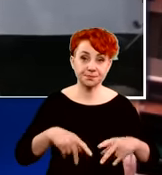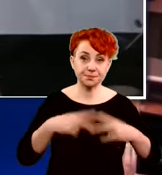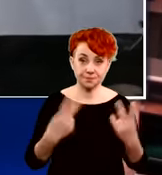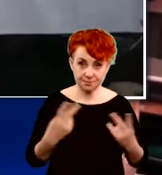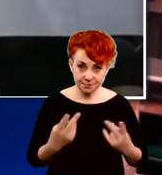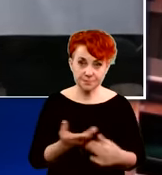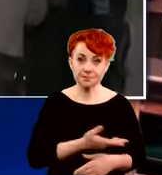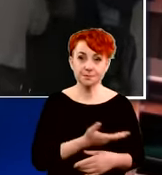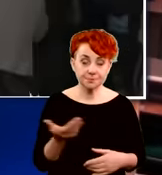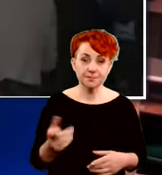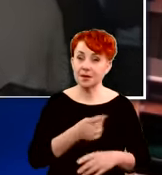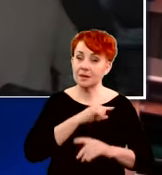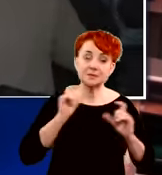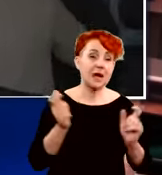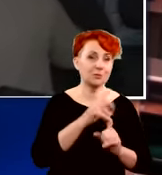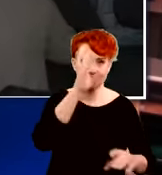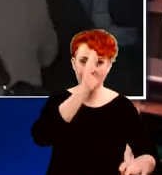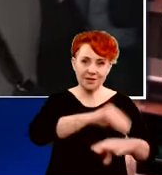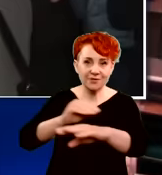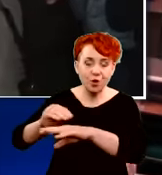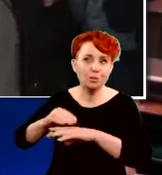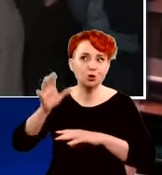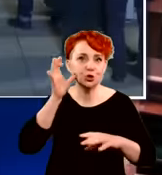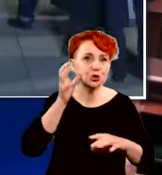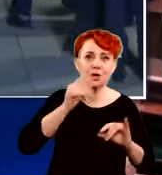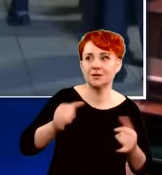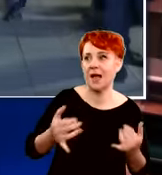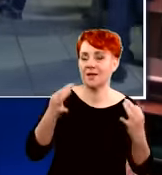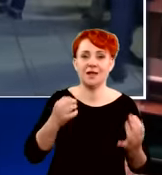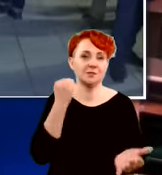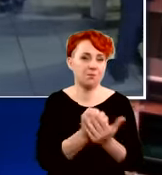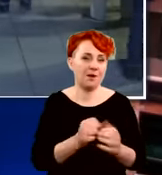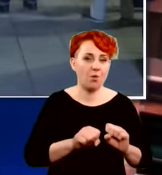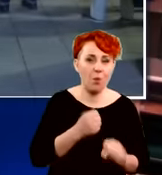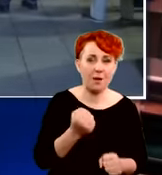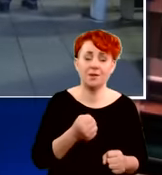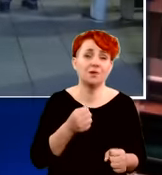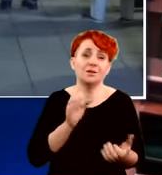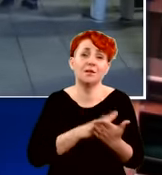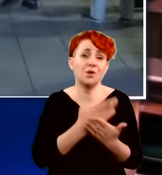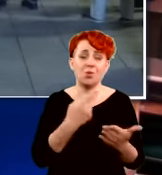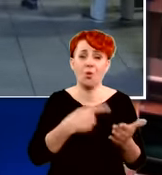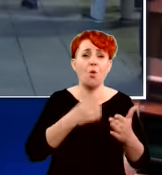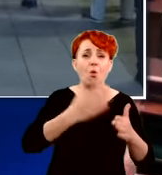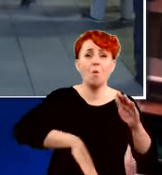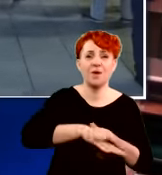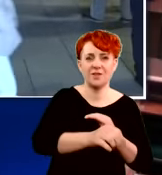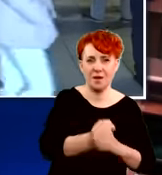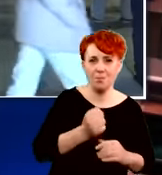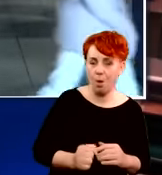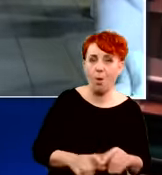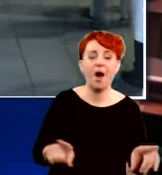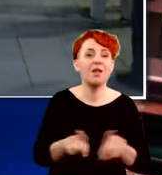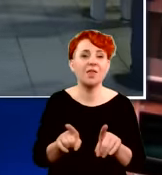ciągle informujemy Polaków o tym, co się dzieje, jak w Polsce jest łamane prawo. To nie tylko na przykładzie mandatów panów posłów, ale chociażby jeśli chodzi o